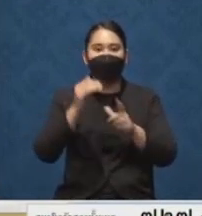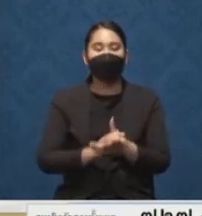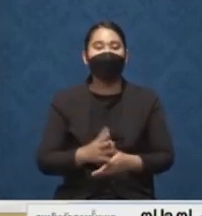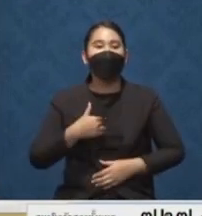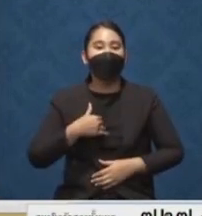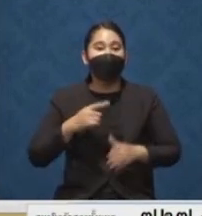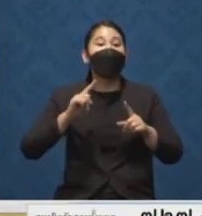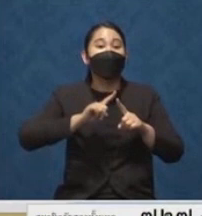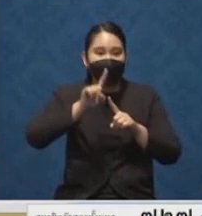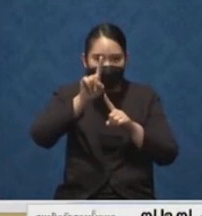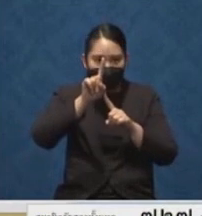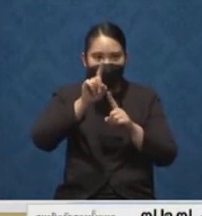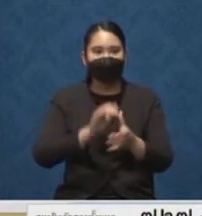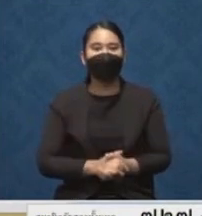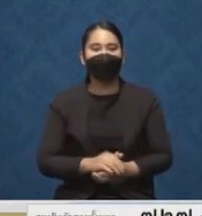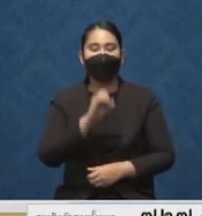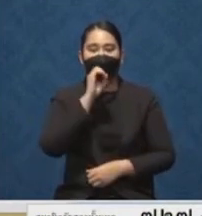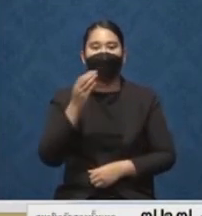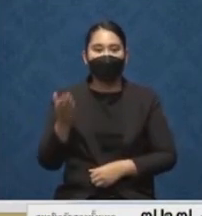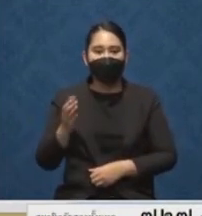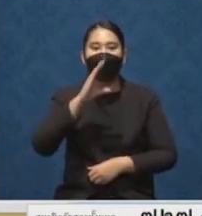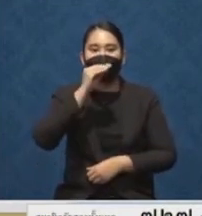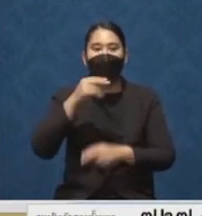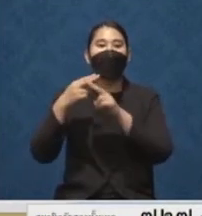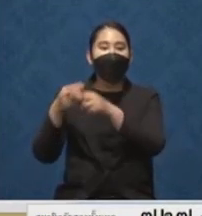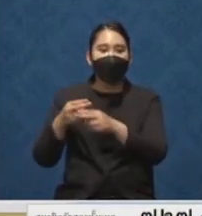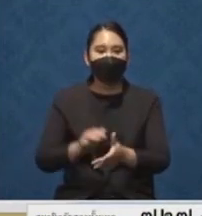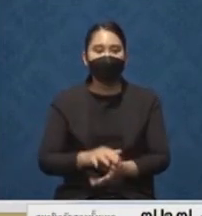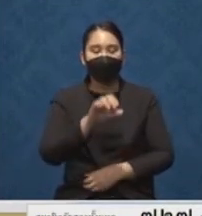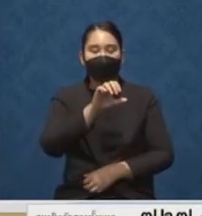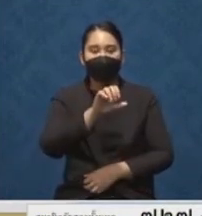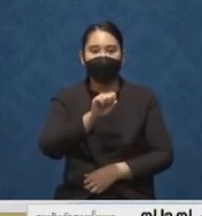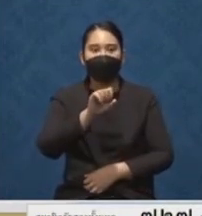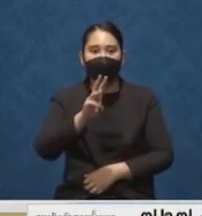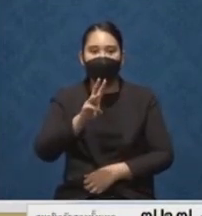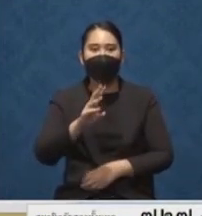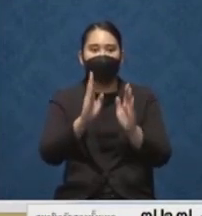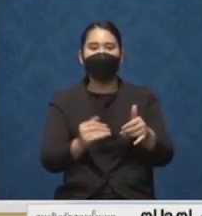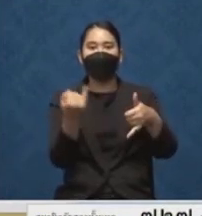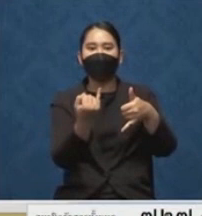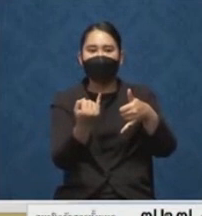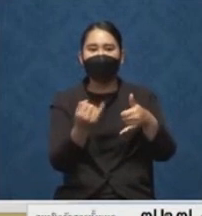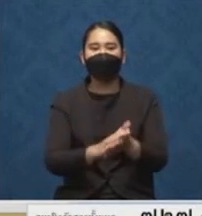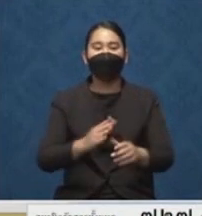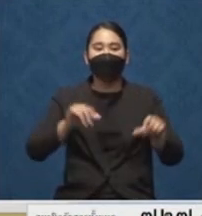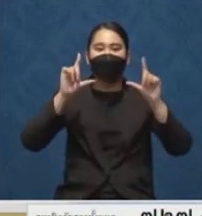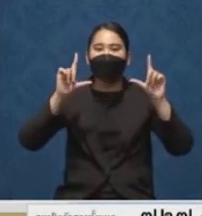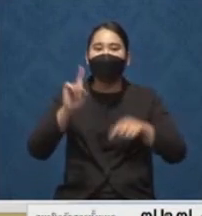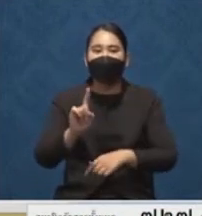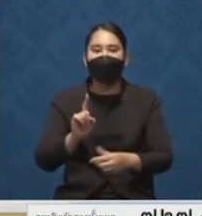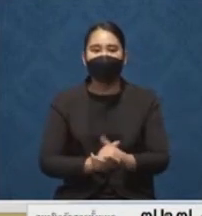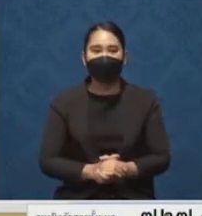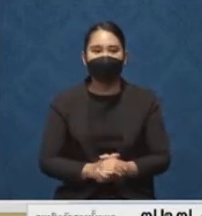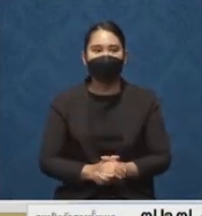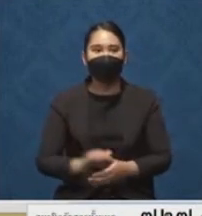มเอ่ยก็ว่า1ท่านเป็นคนอภิปรายเองว่าสว.ทั้งหมดเป็นคนไม่ดียังไงเสียหายยังไง